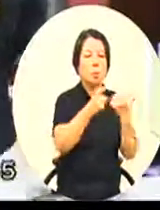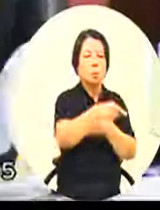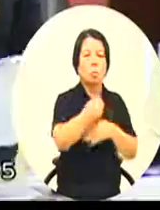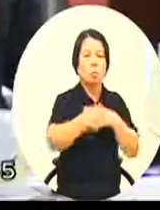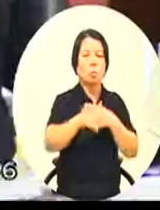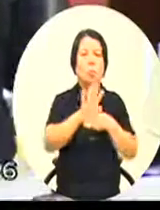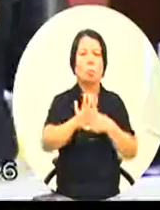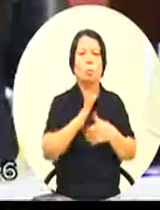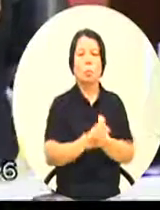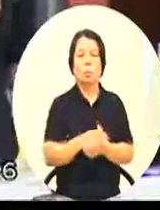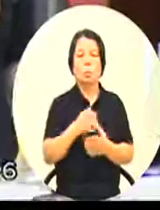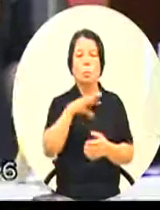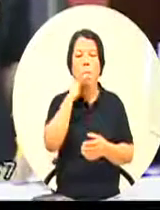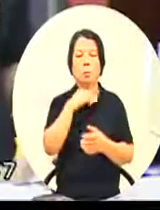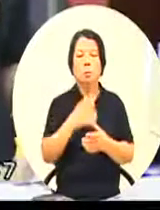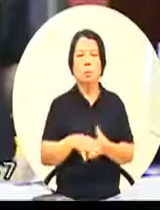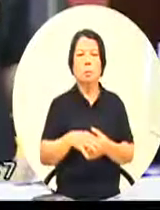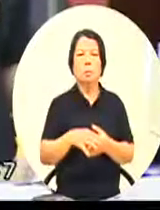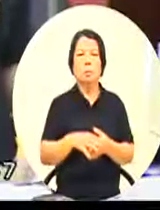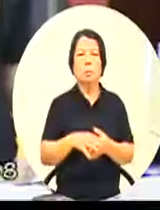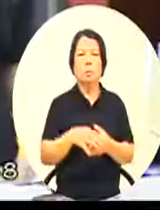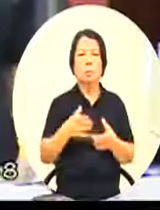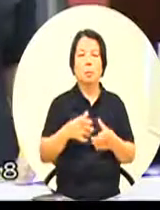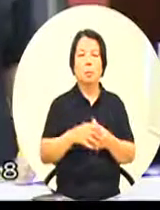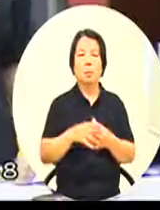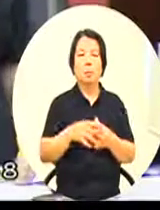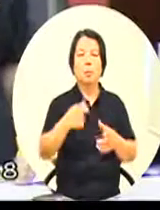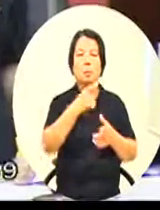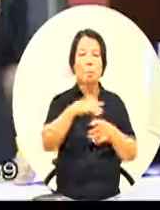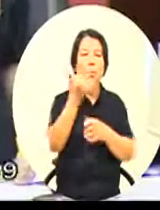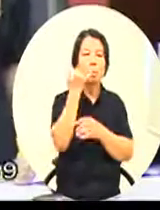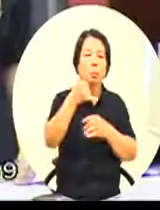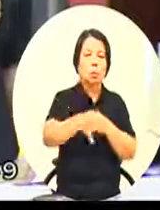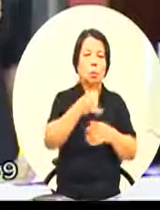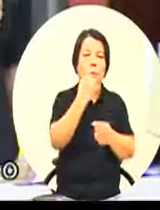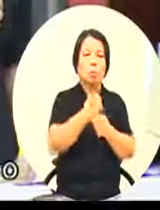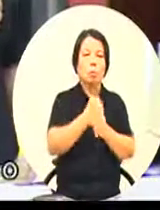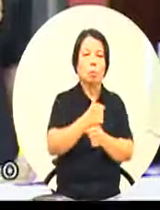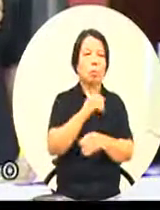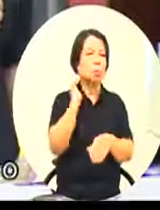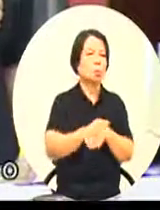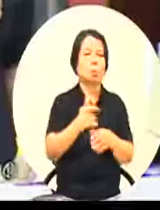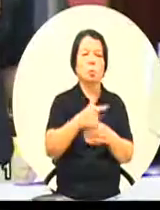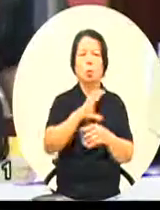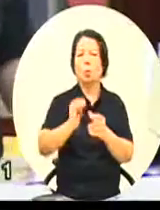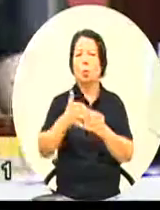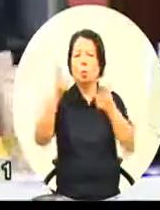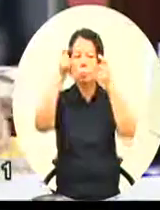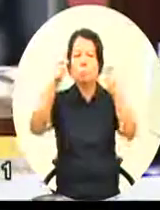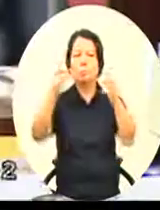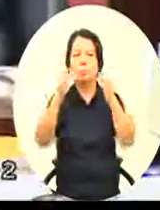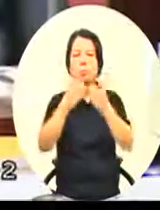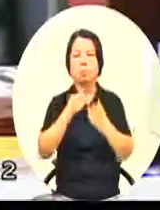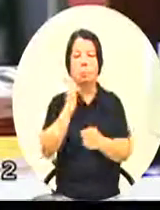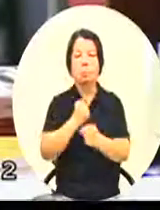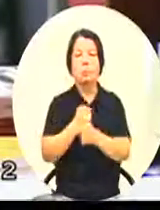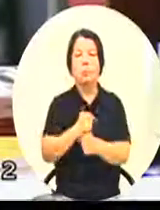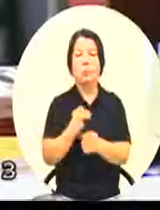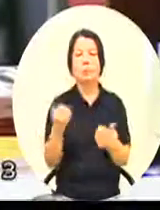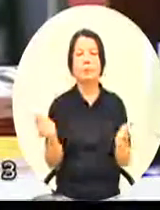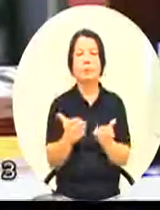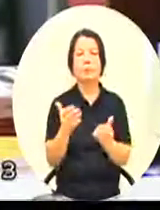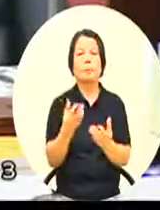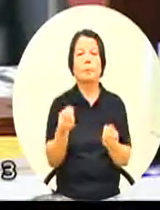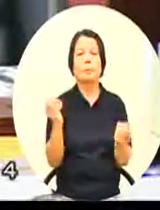害。所以我们待会请局长也一并对于这个部分，基隆市都做得到，高雄市应该也可以做得到。最后一个问题呢，我刚刚收到了